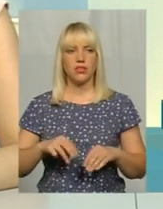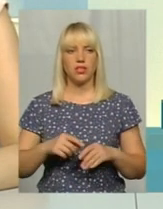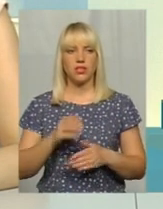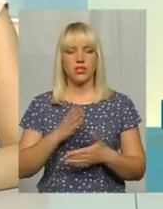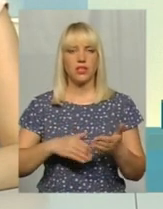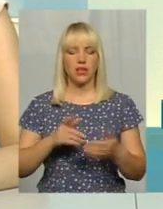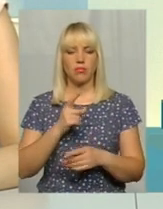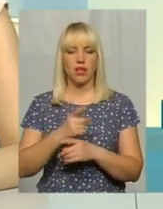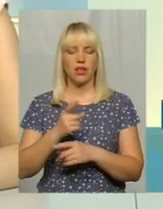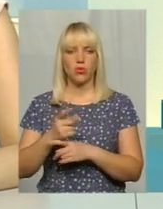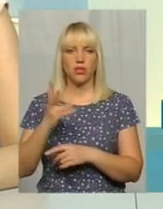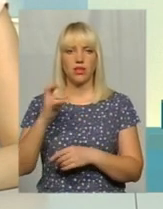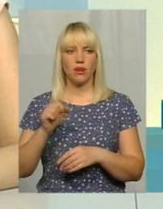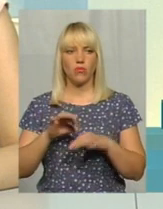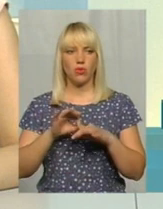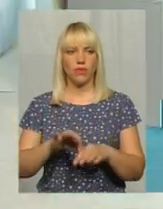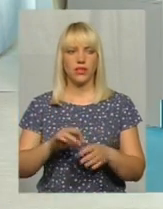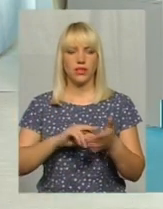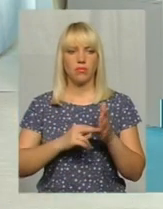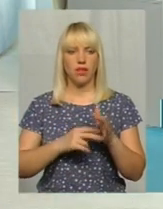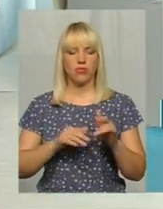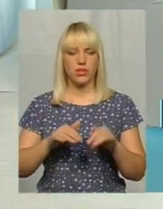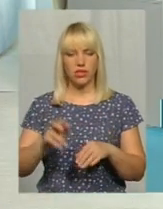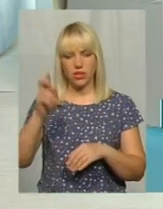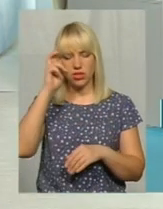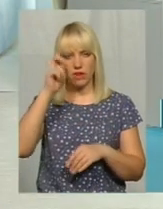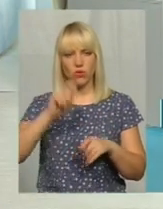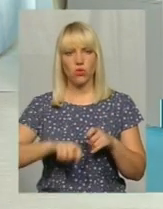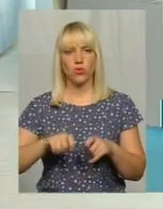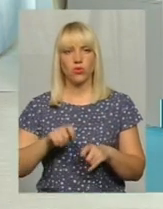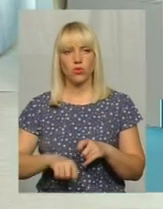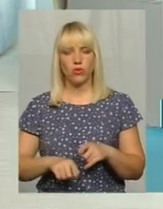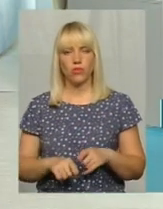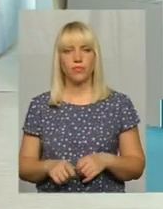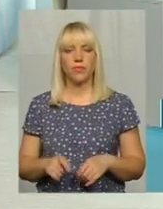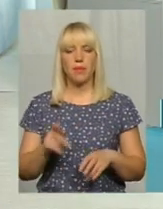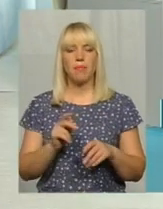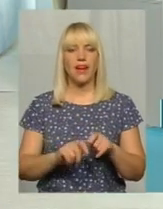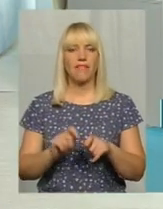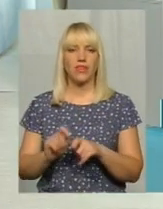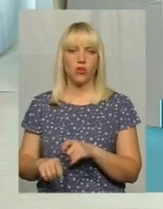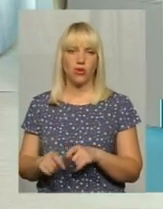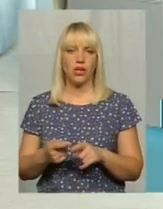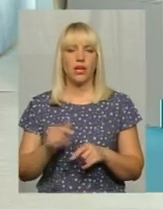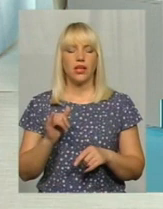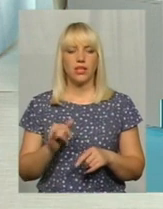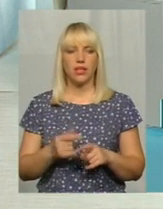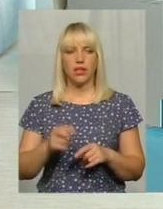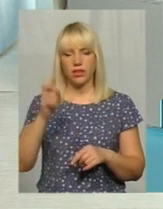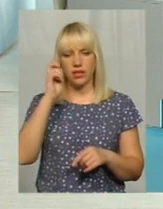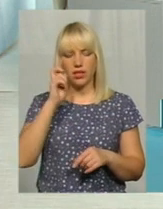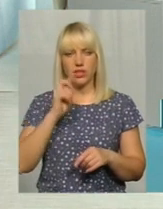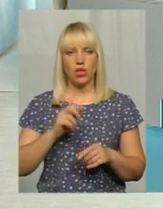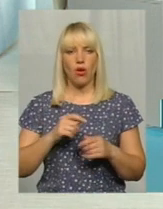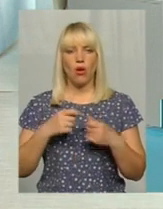мораторій на проведення планових заходів державного контролю, тобто перевірок. І Держпродспоживслужба у сфері безпечності харчових